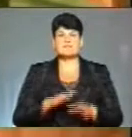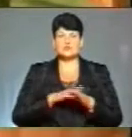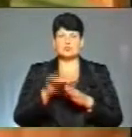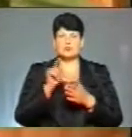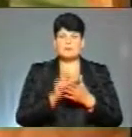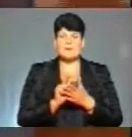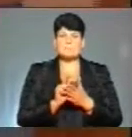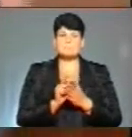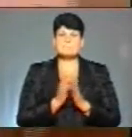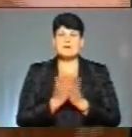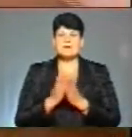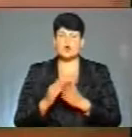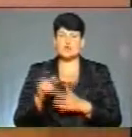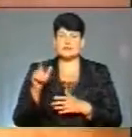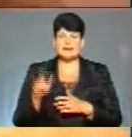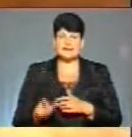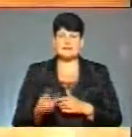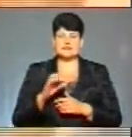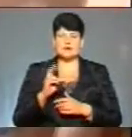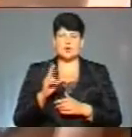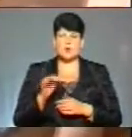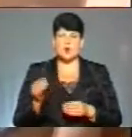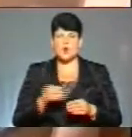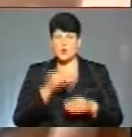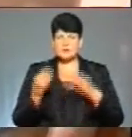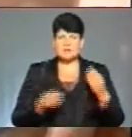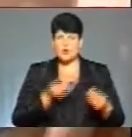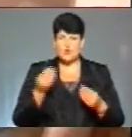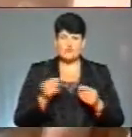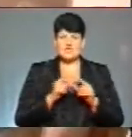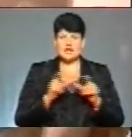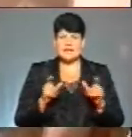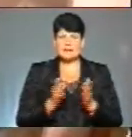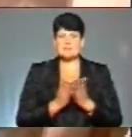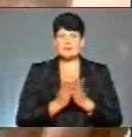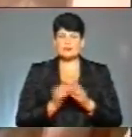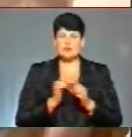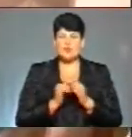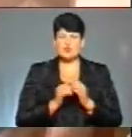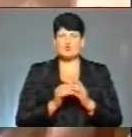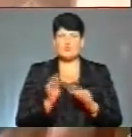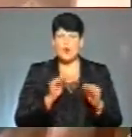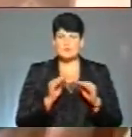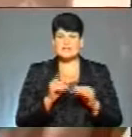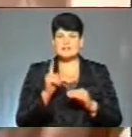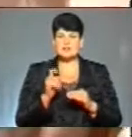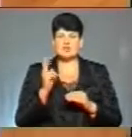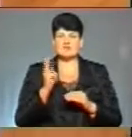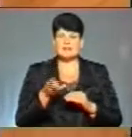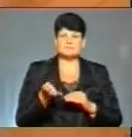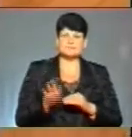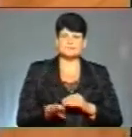Виконувач обов'язків бібліотекаря Світлана Комарова розпаковує отримані шкільні підручники. У кожному комплекті по 120